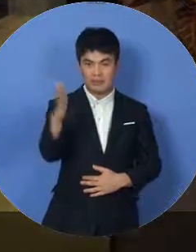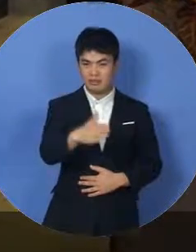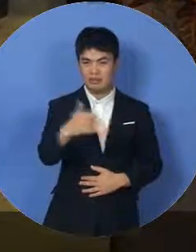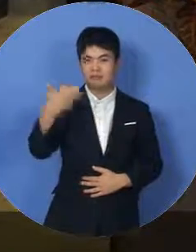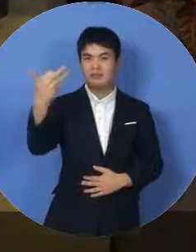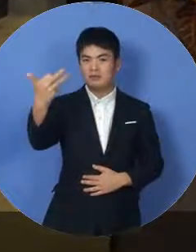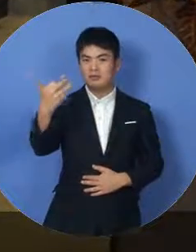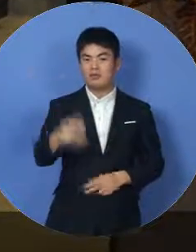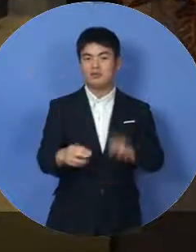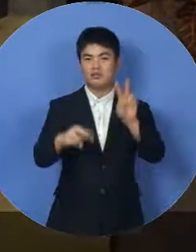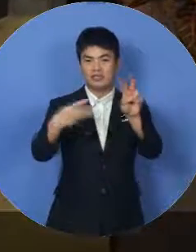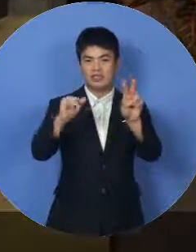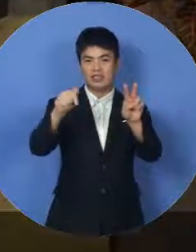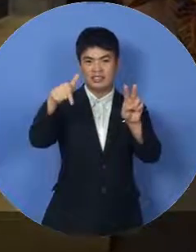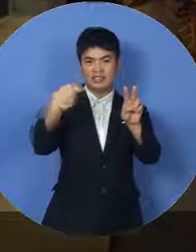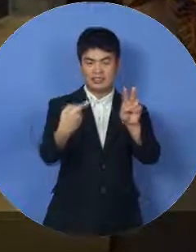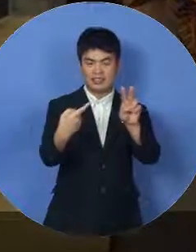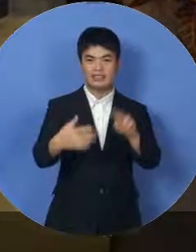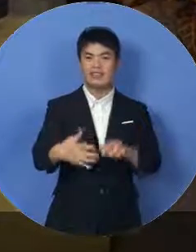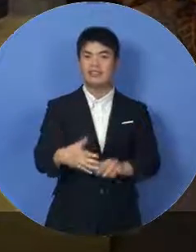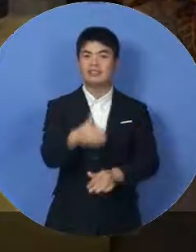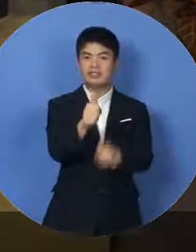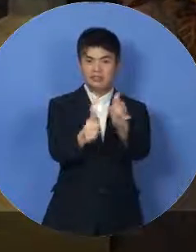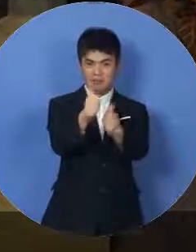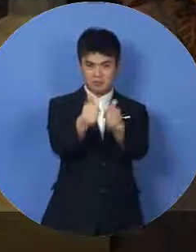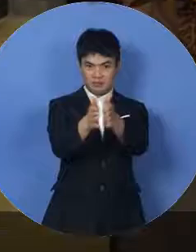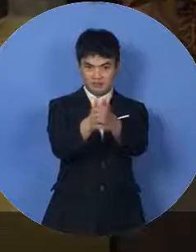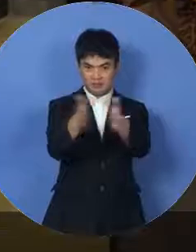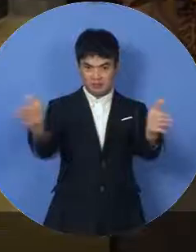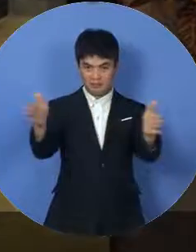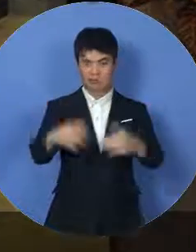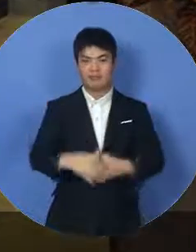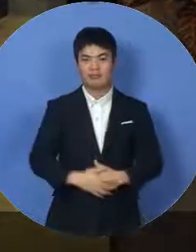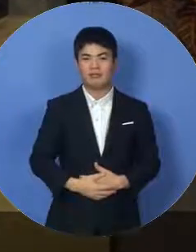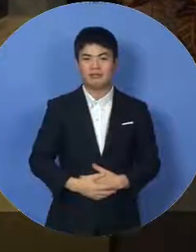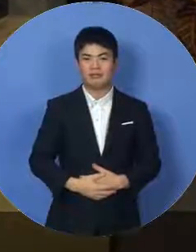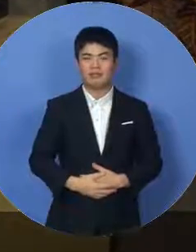2017-2018 V리그가 개막식을 갖고 화려한 경기 일정에 들어갔습니다.